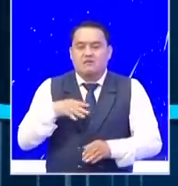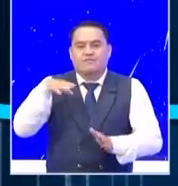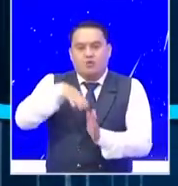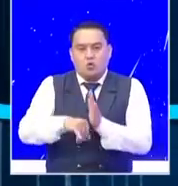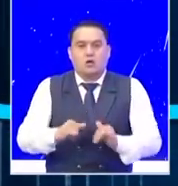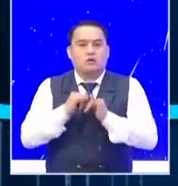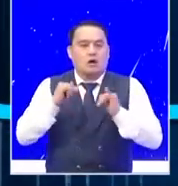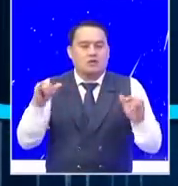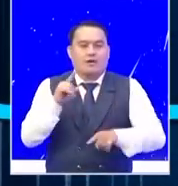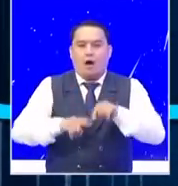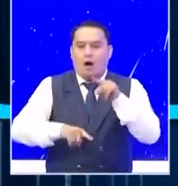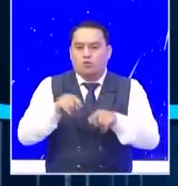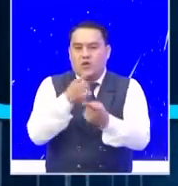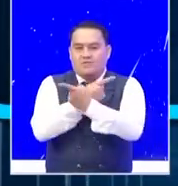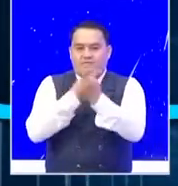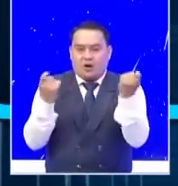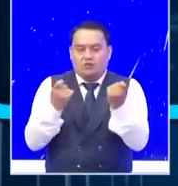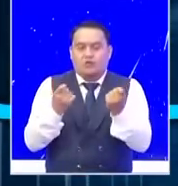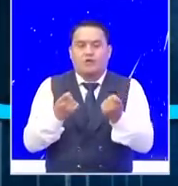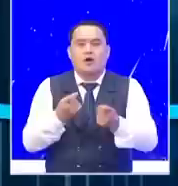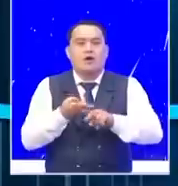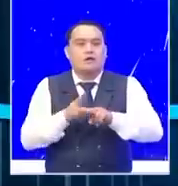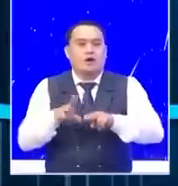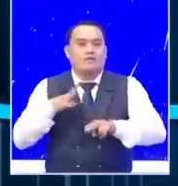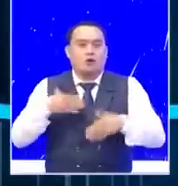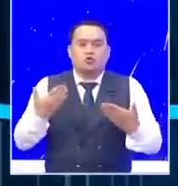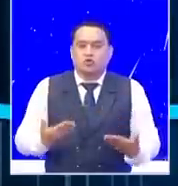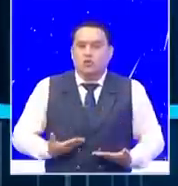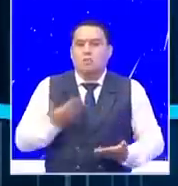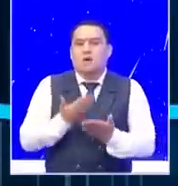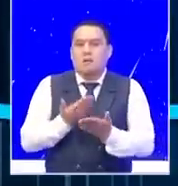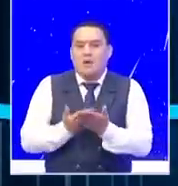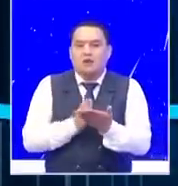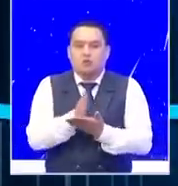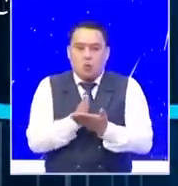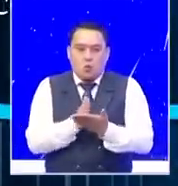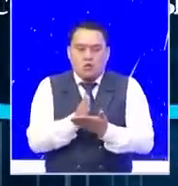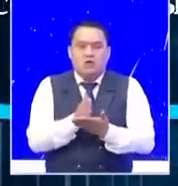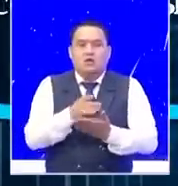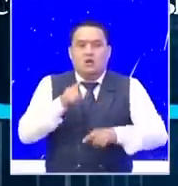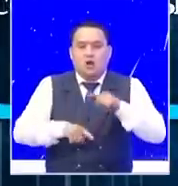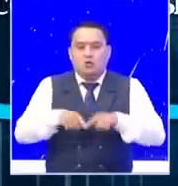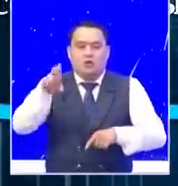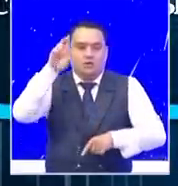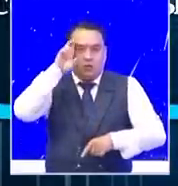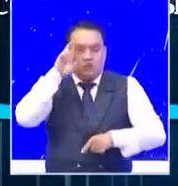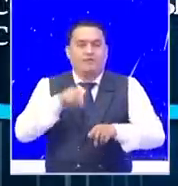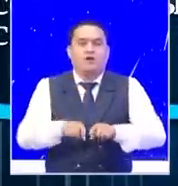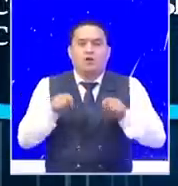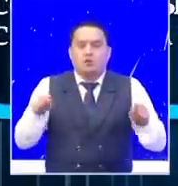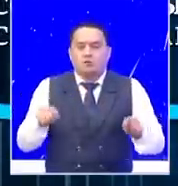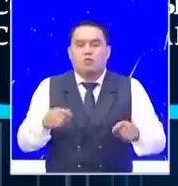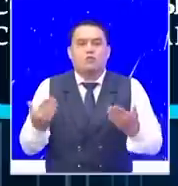вклад в развитие отечественного информационного пространства. Его жизнь была примером служения родной стране. Он принимал участие в создании